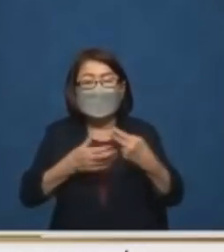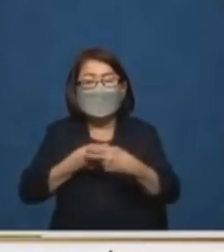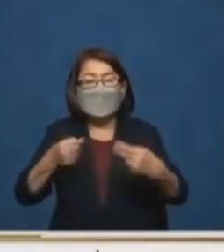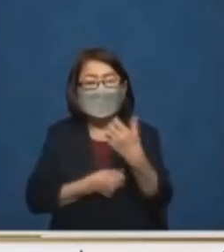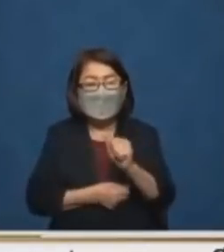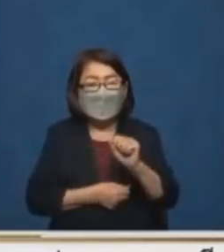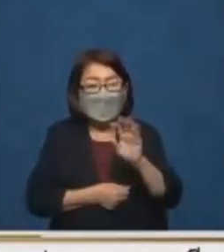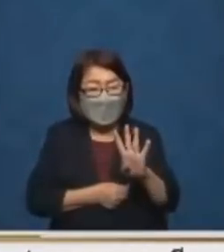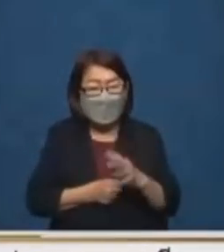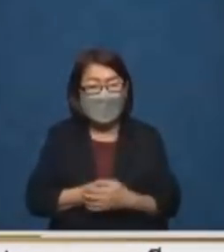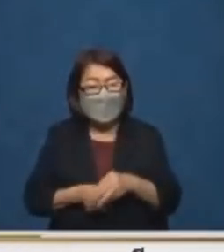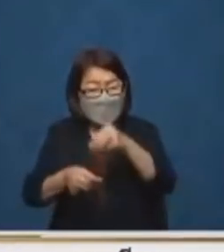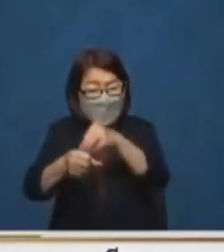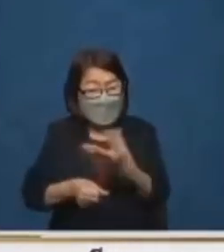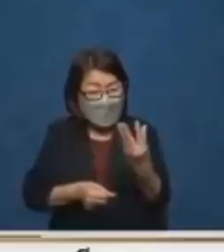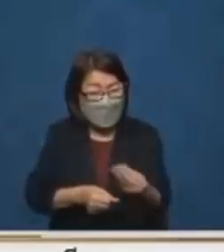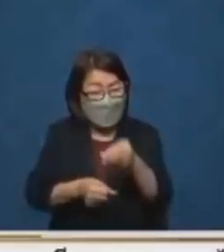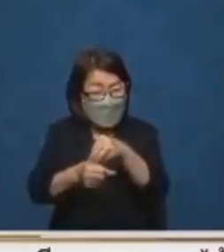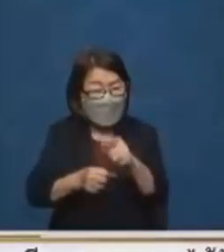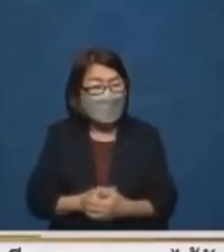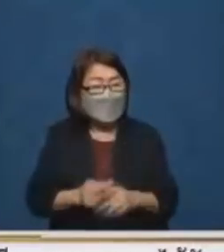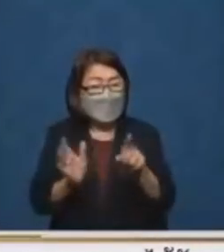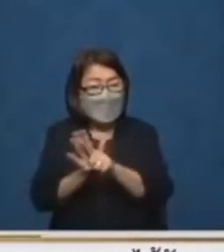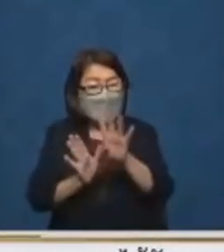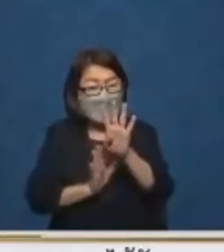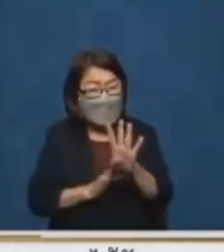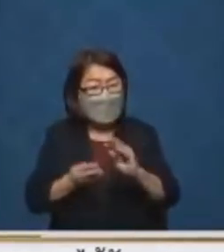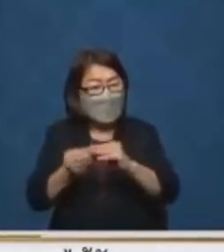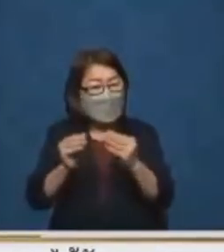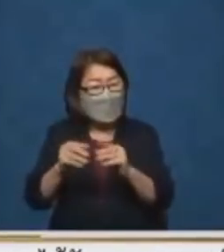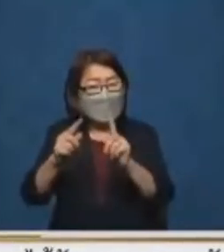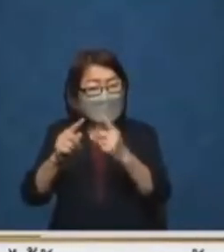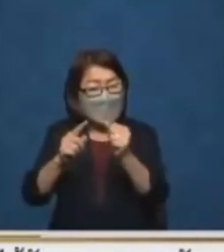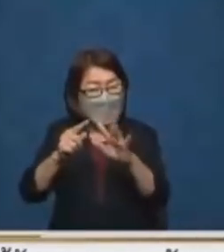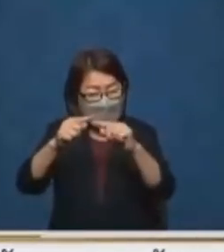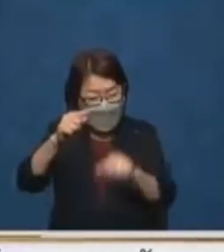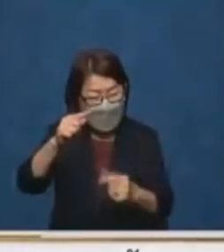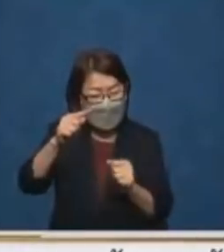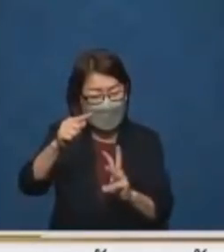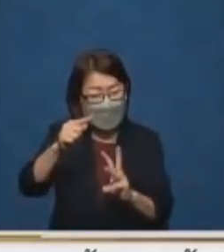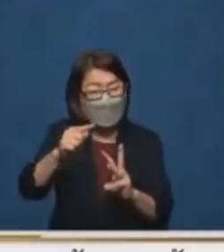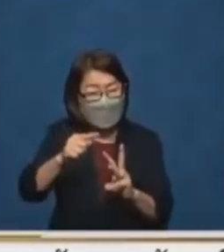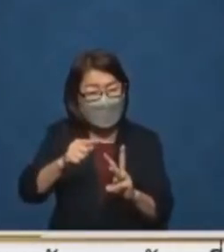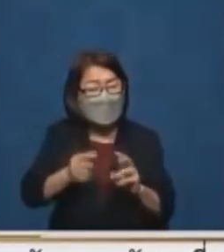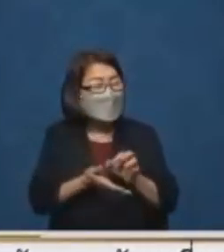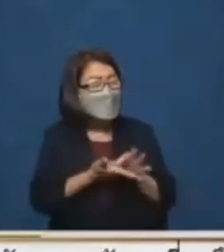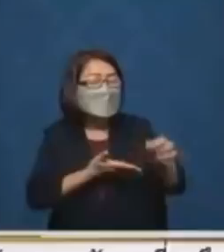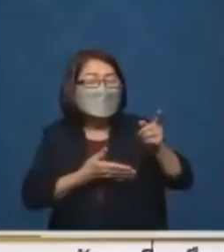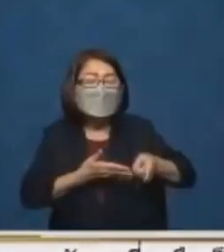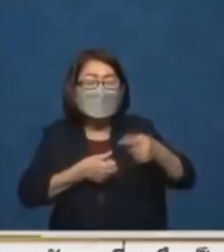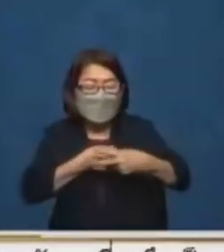การจัดซื้อครงท 4 หมายเลข 15 16ค. ร. ม. ก็ยังยืนซือ 17 เหีน